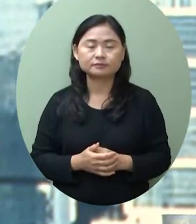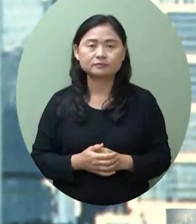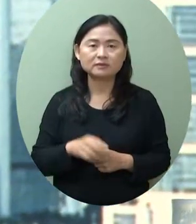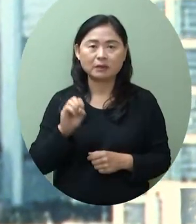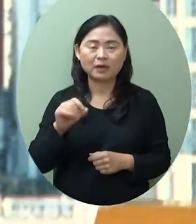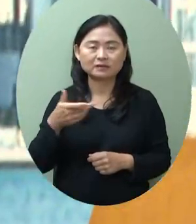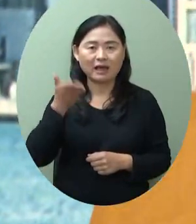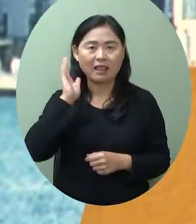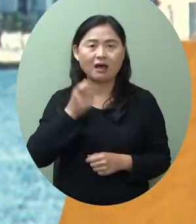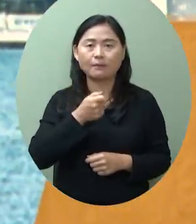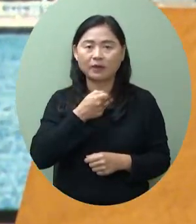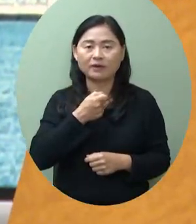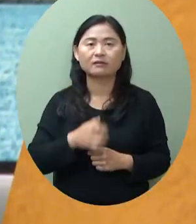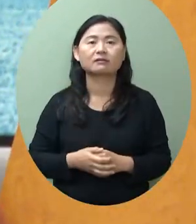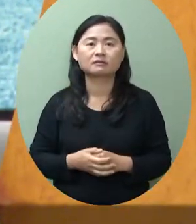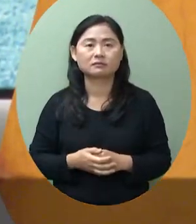白色衫嗰位男記者。